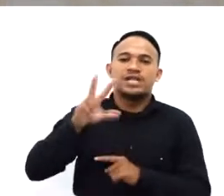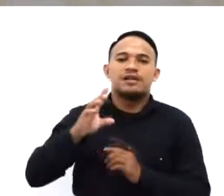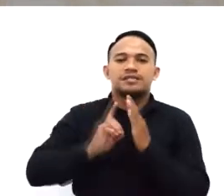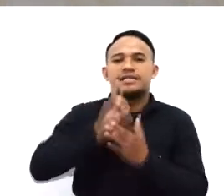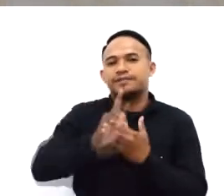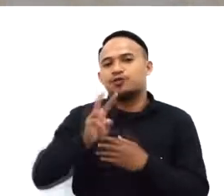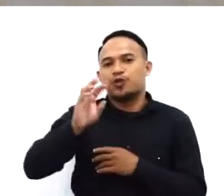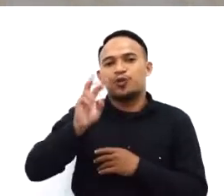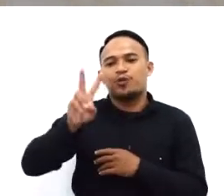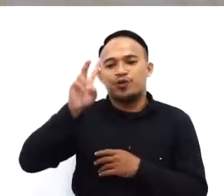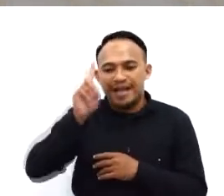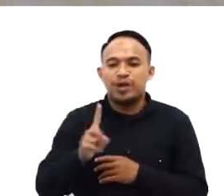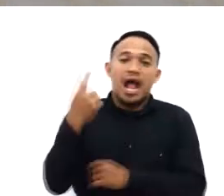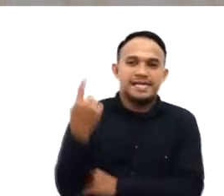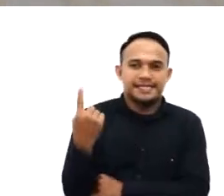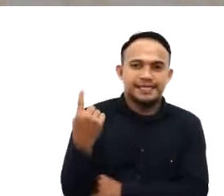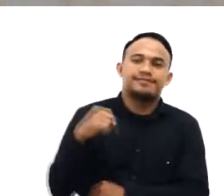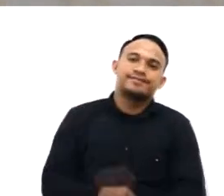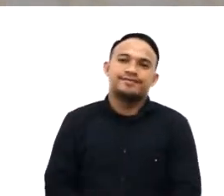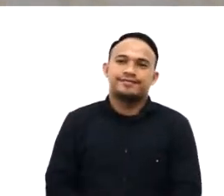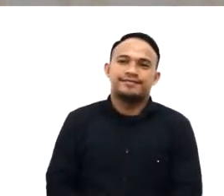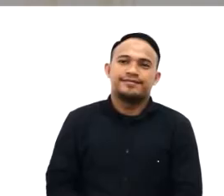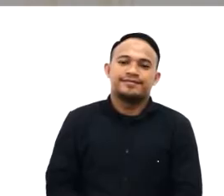23 Desember 2021.